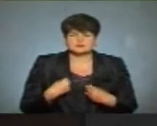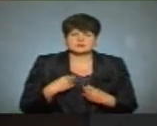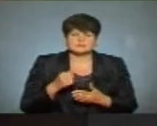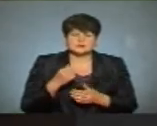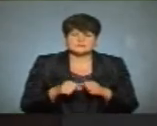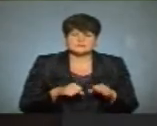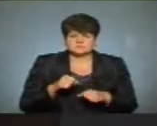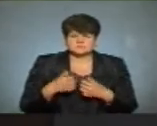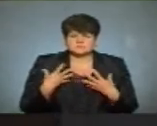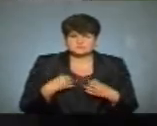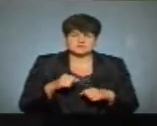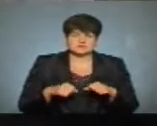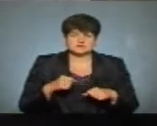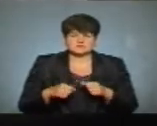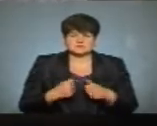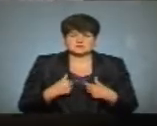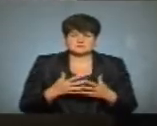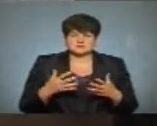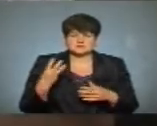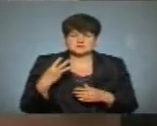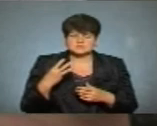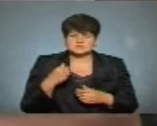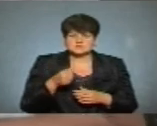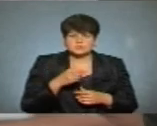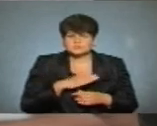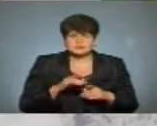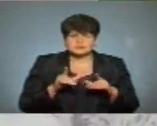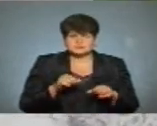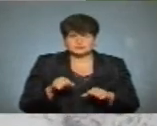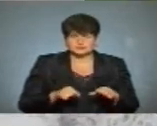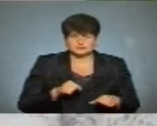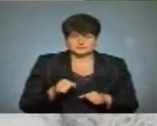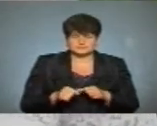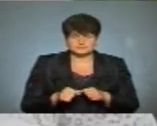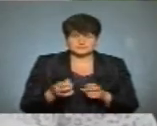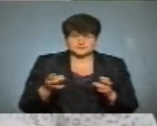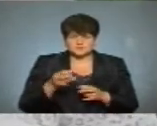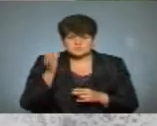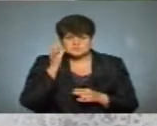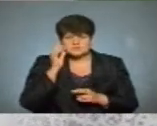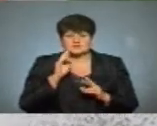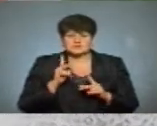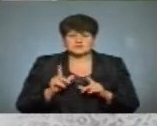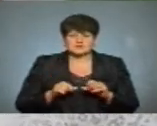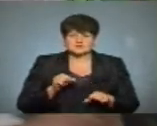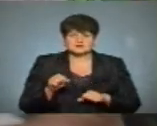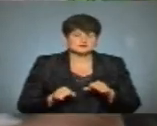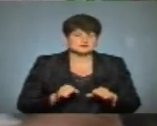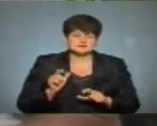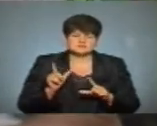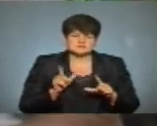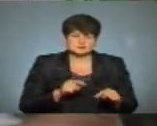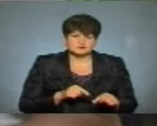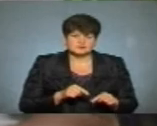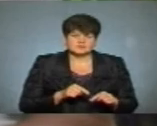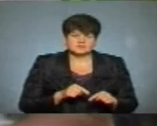і ми вже катаємося. Я вже більше як 30 років не їхала на ровері. Довелося згадати, так, як їздити, як що. Їду